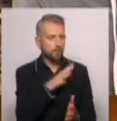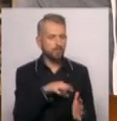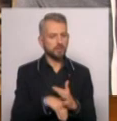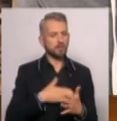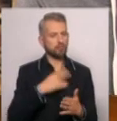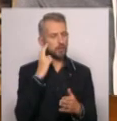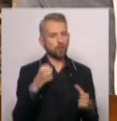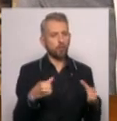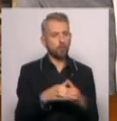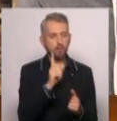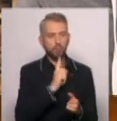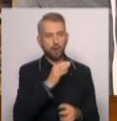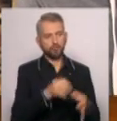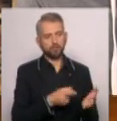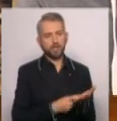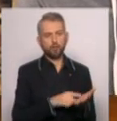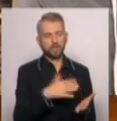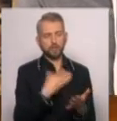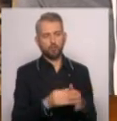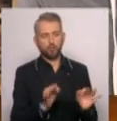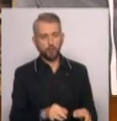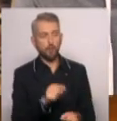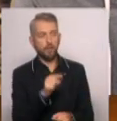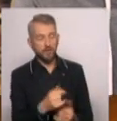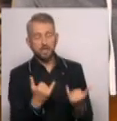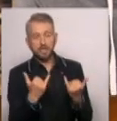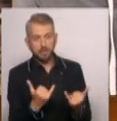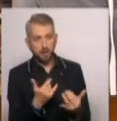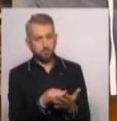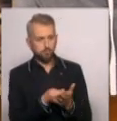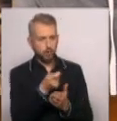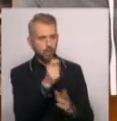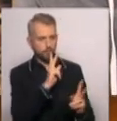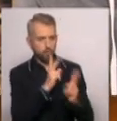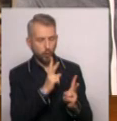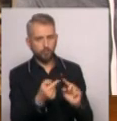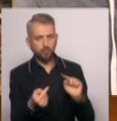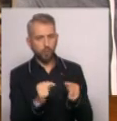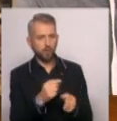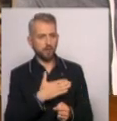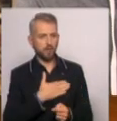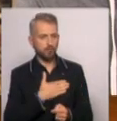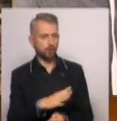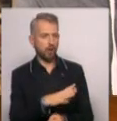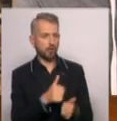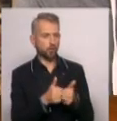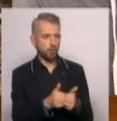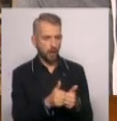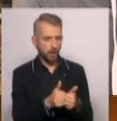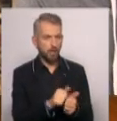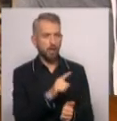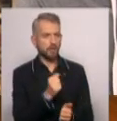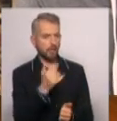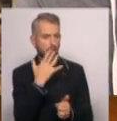правоту. Чим він, власне, зараз і займається. Угу. Роман Марченко зараз подав позов проти наших екс-колег за